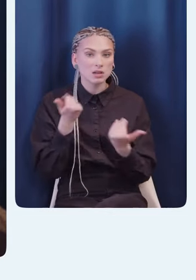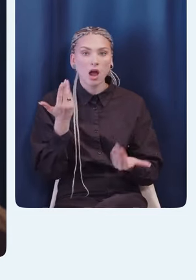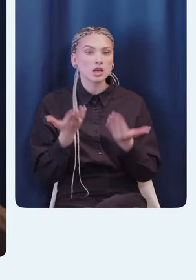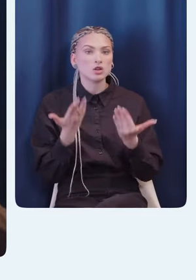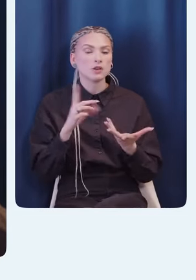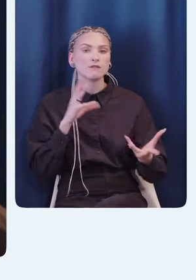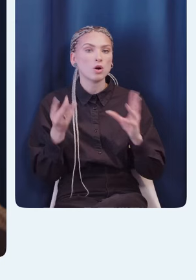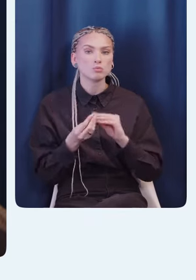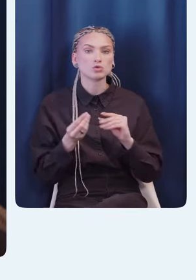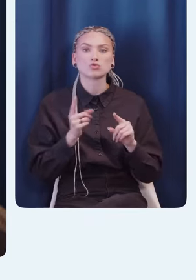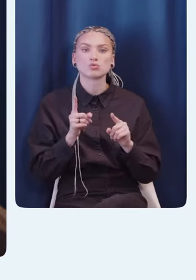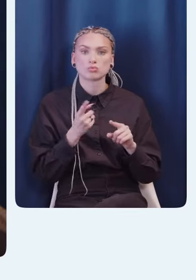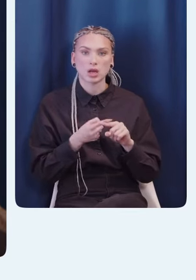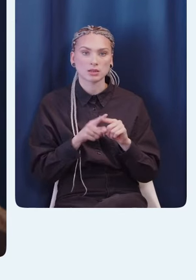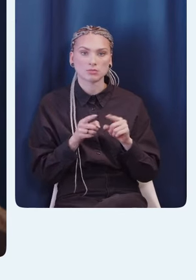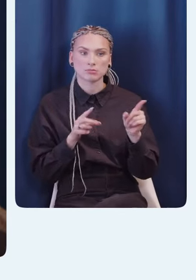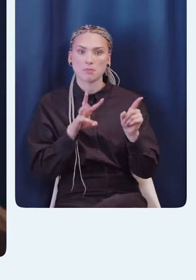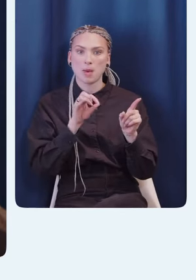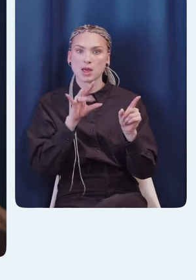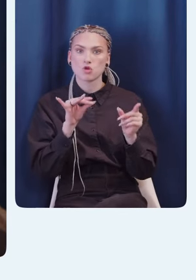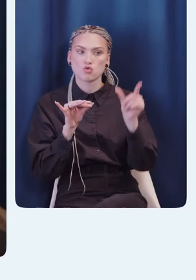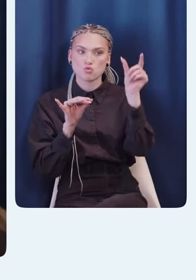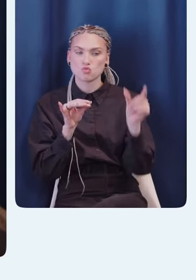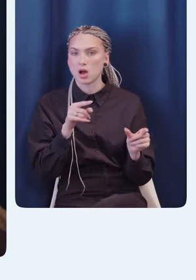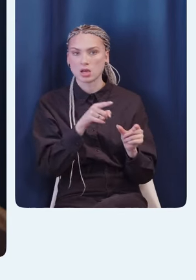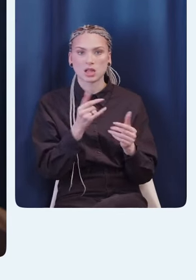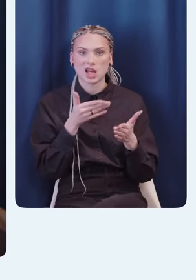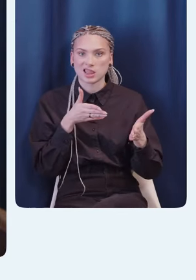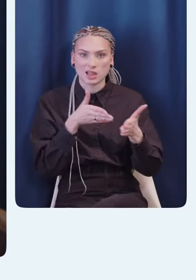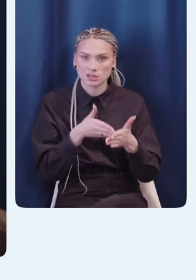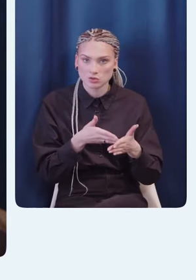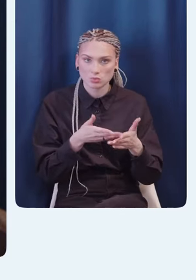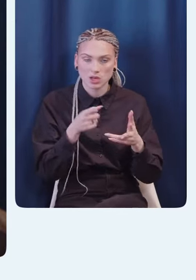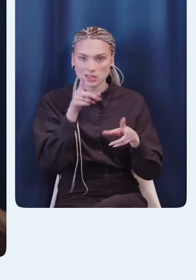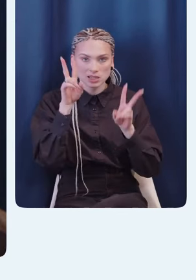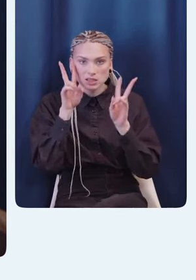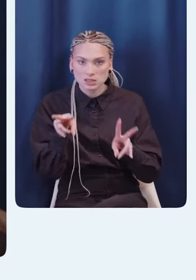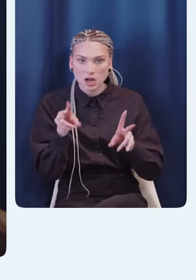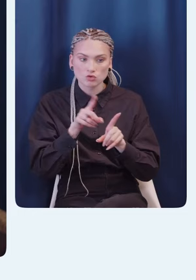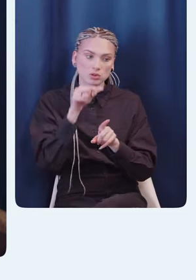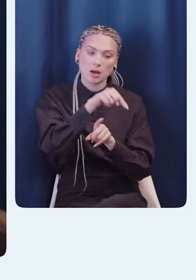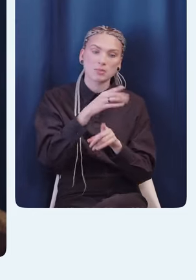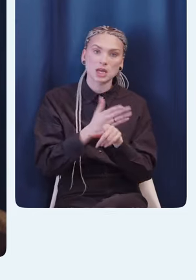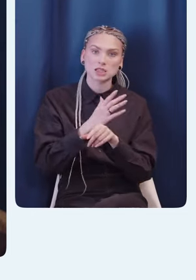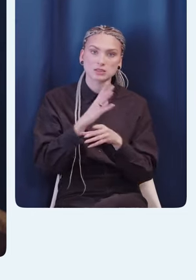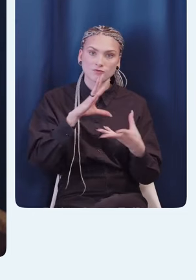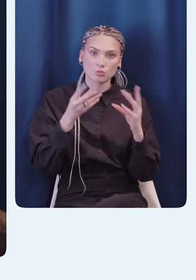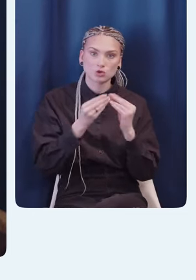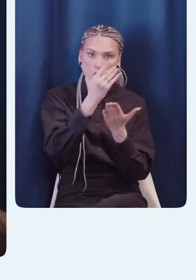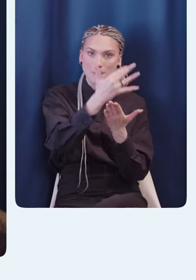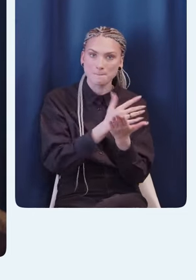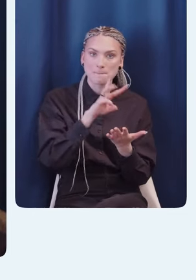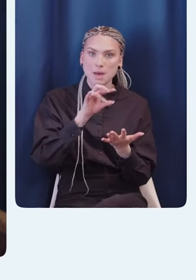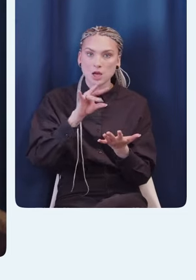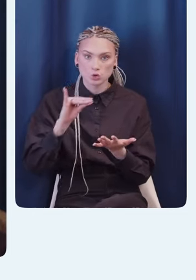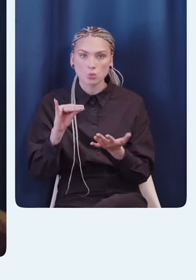это, не знаю, этот кусочек меню становится недоступным, и ты там даже не знаешь, что за ним еще меню какое-то есть. То есть вот как тут